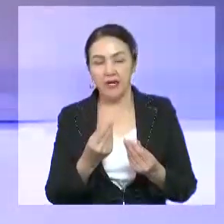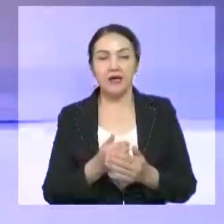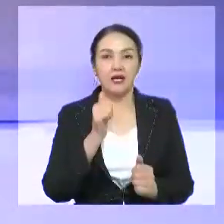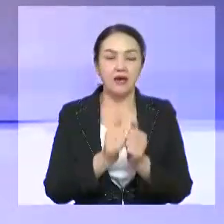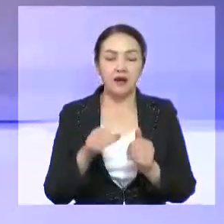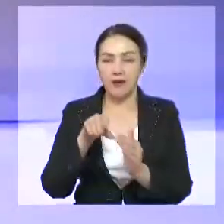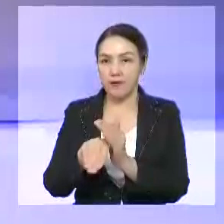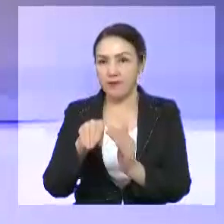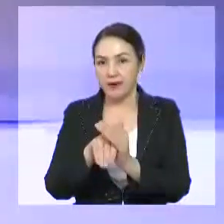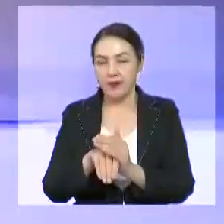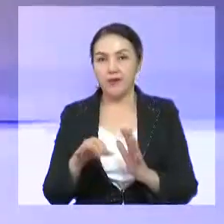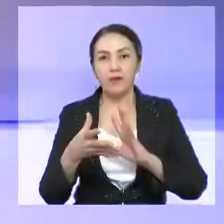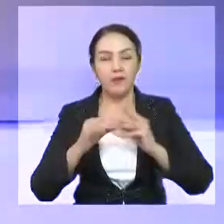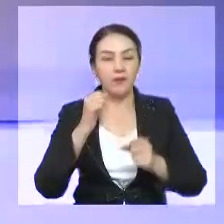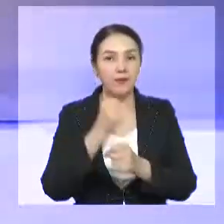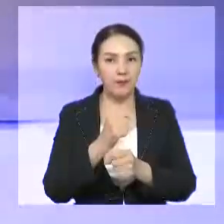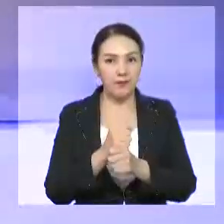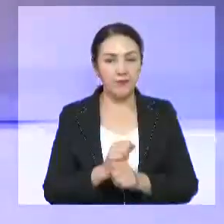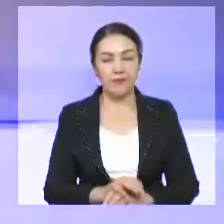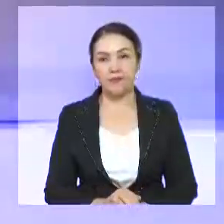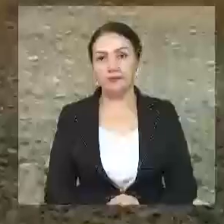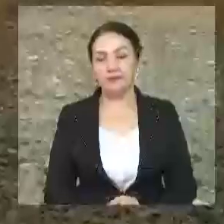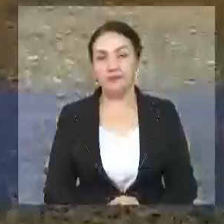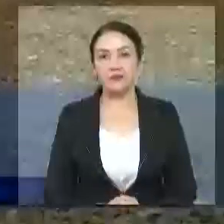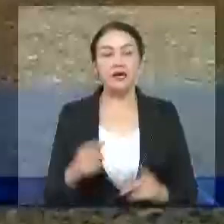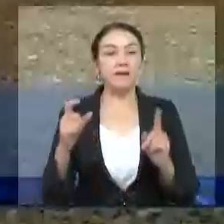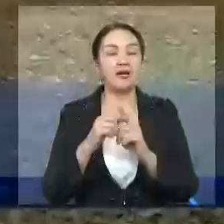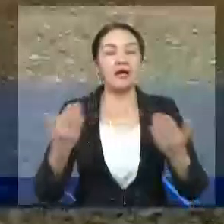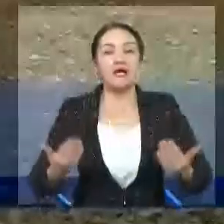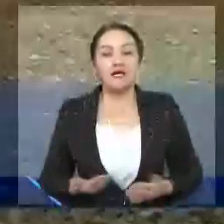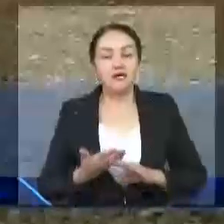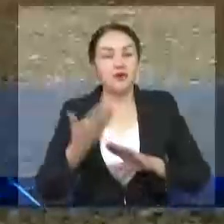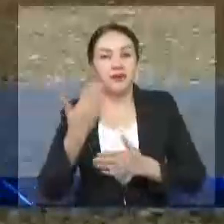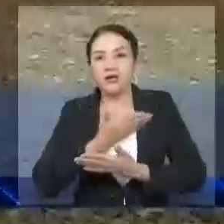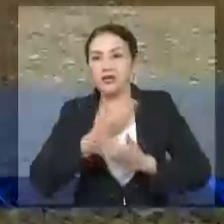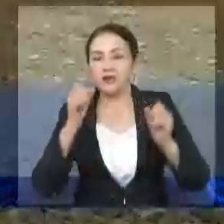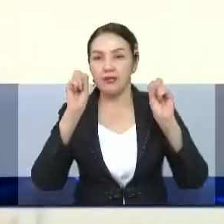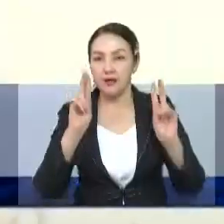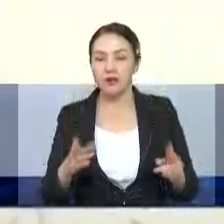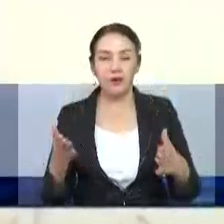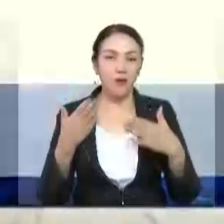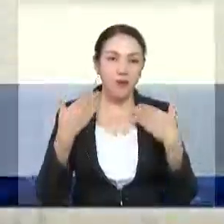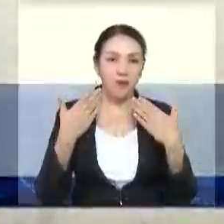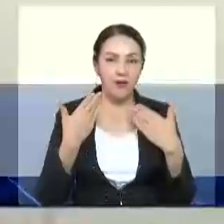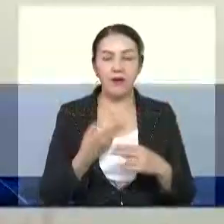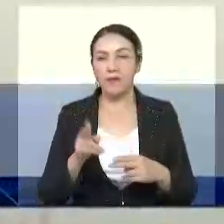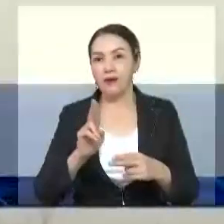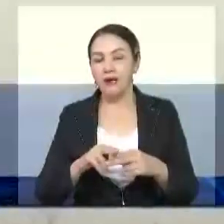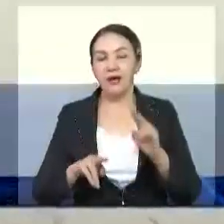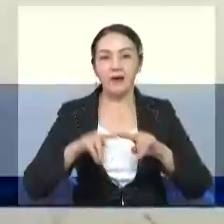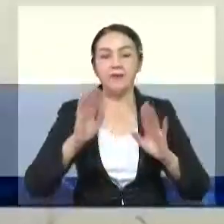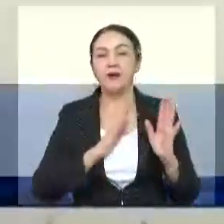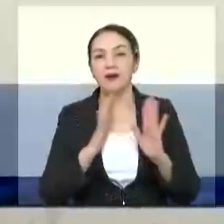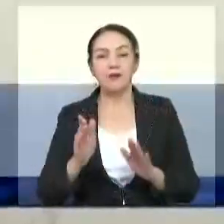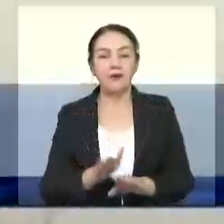каждый внс свой вклад в это общее дело по словам жителей до этого у них не было специального места отдыха поэтому строительства